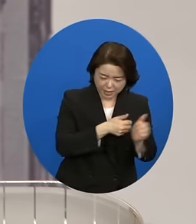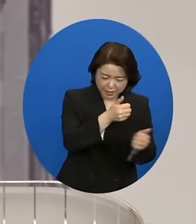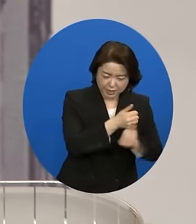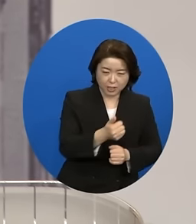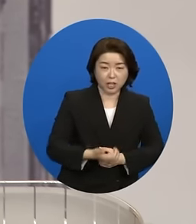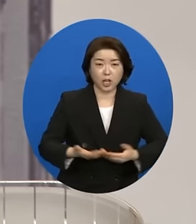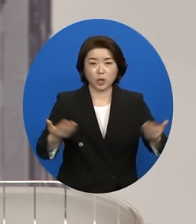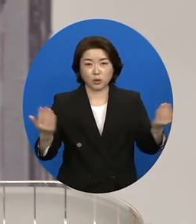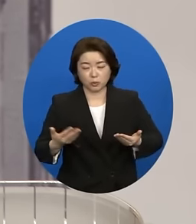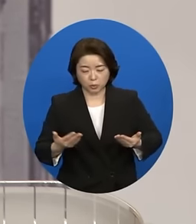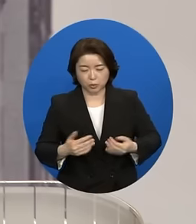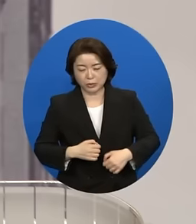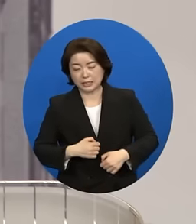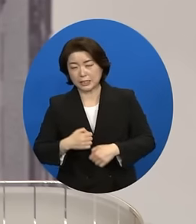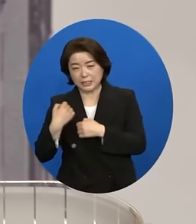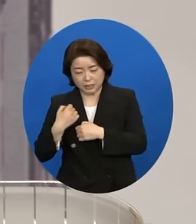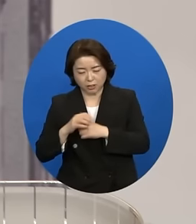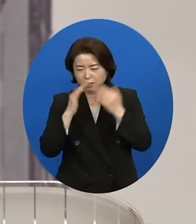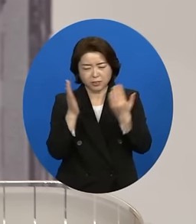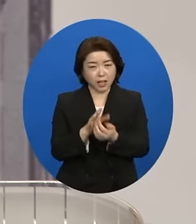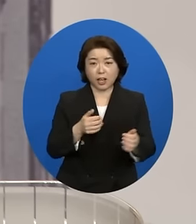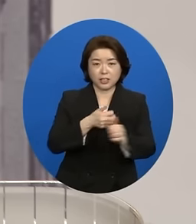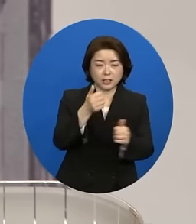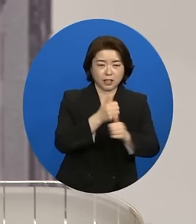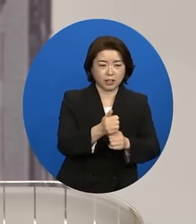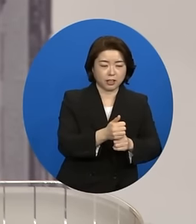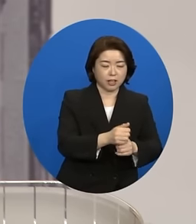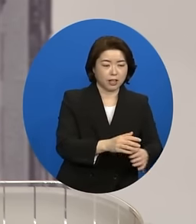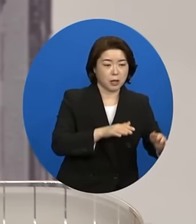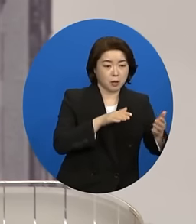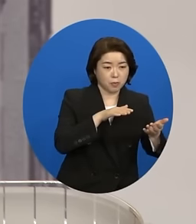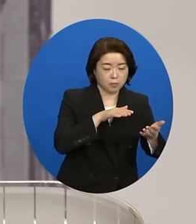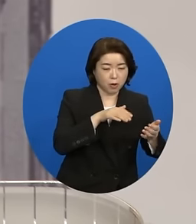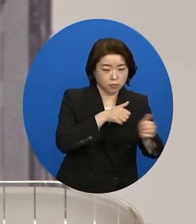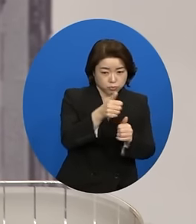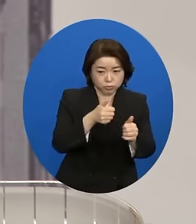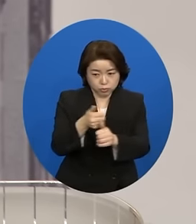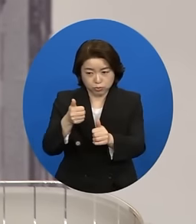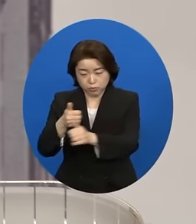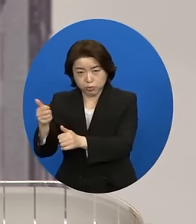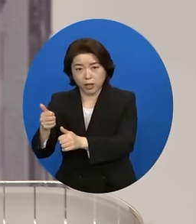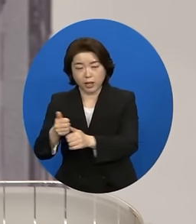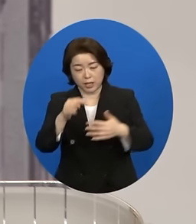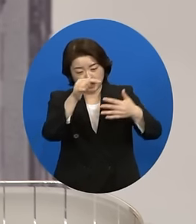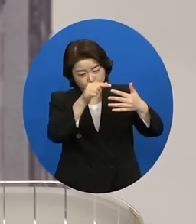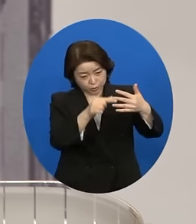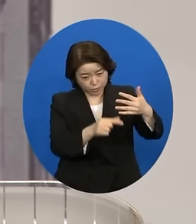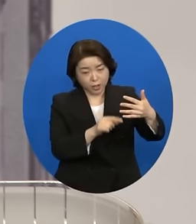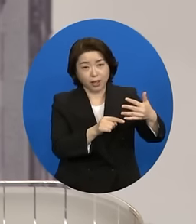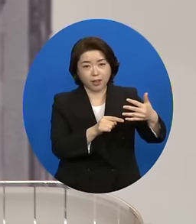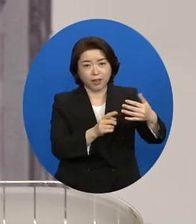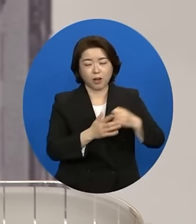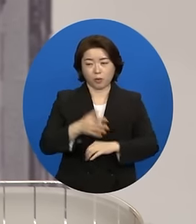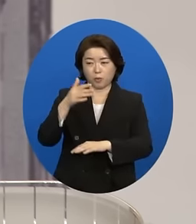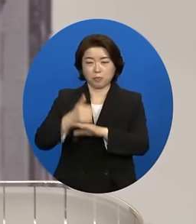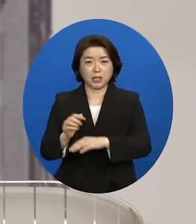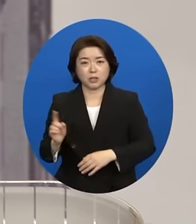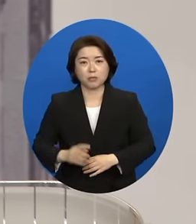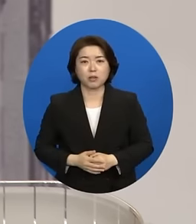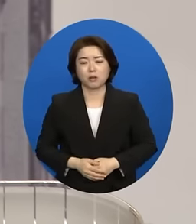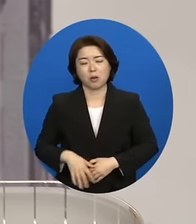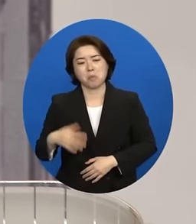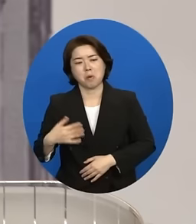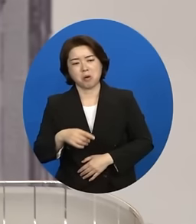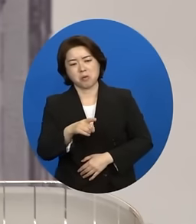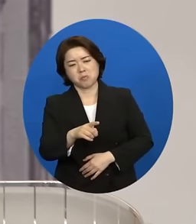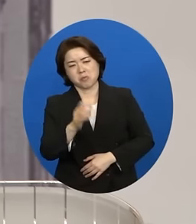게으름도 이기고 나태도 이기고 다 하나씩 하나씩 정복해 나가요. 그랬더니 마지막에는 이런 생각이 드는 거예요. 너 참